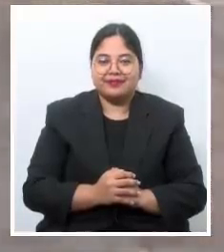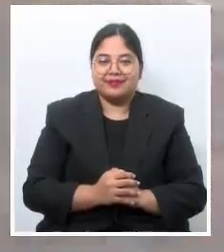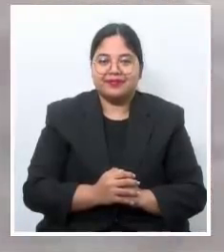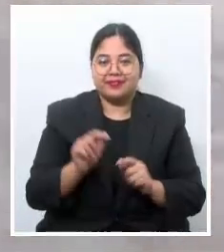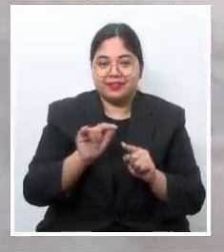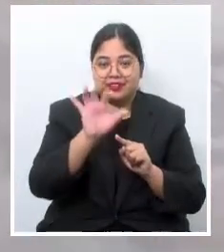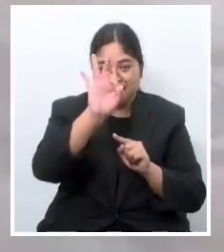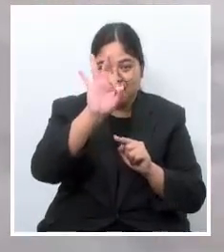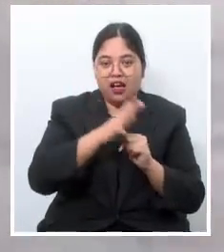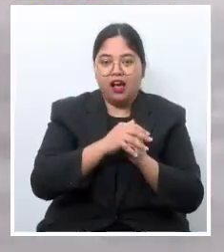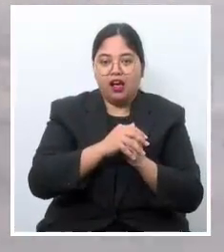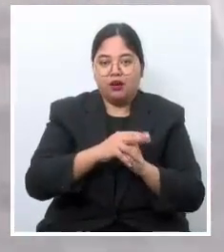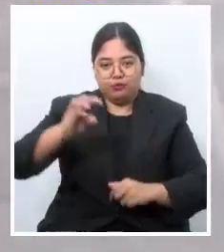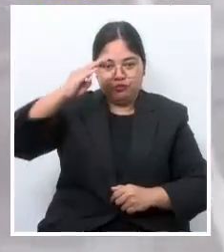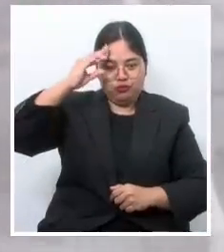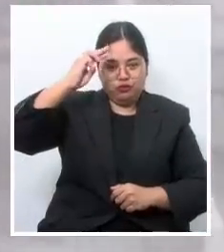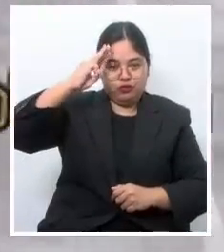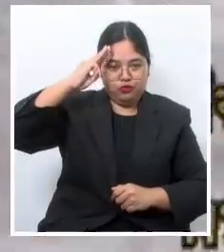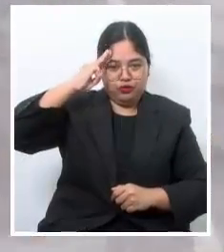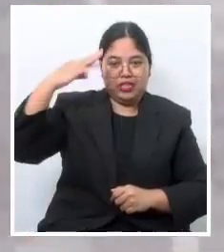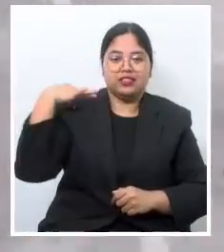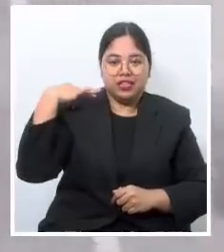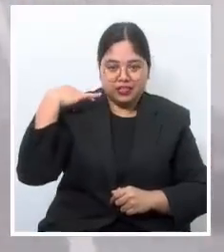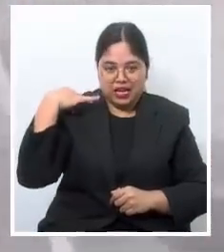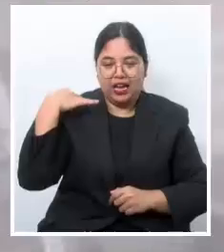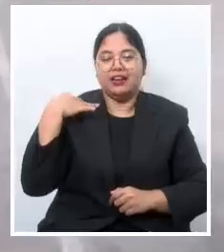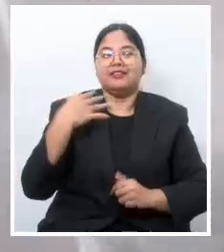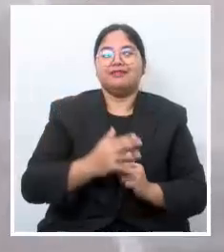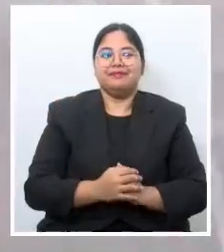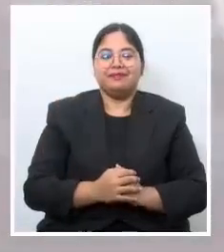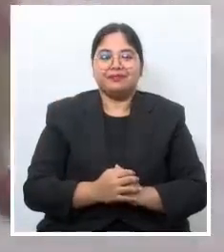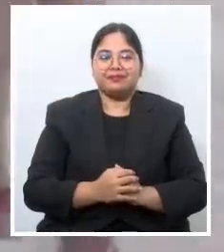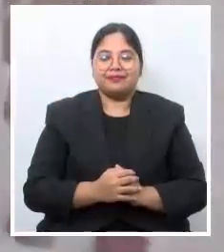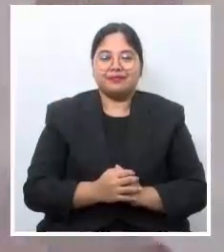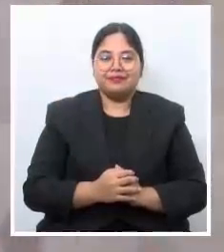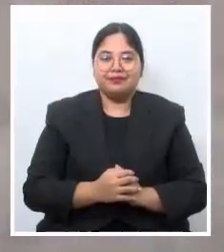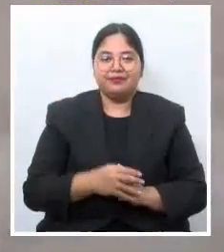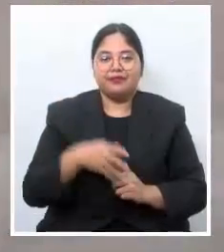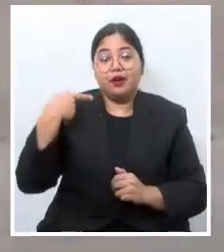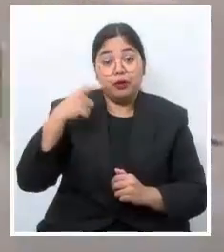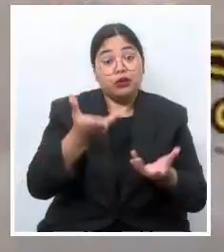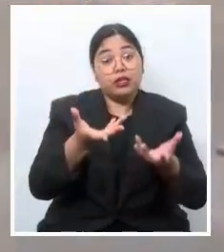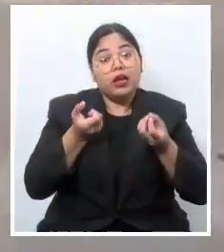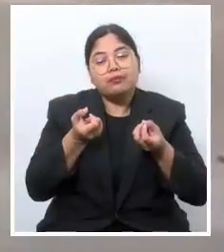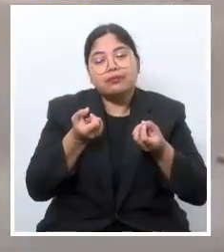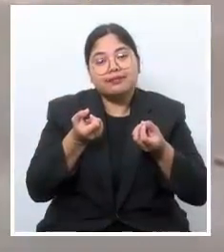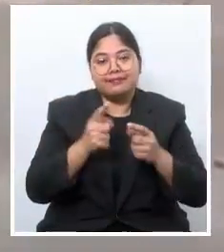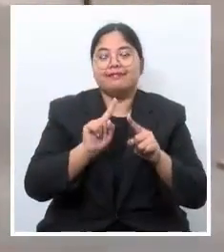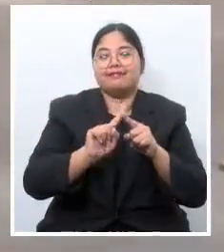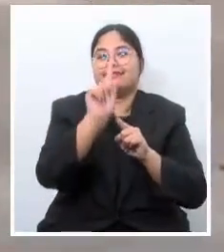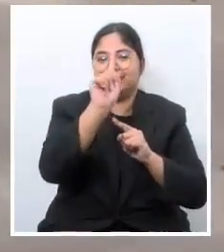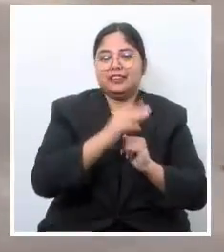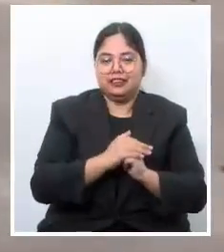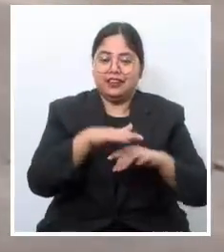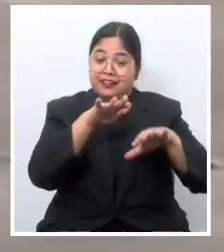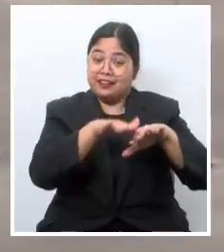9กิจกรรมลูกเสือจิตอาสาพระราชทานประโยชน์ที่ได้รับ 1นักเรียน